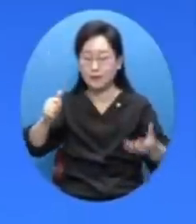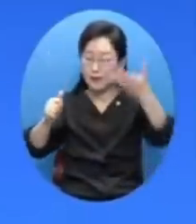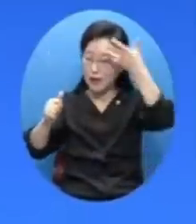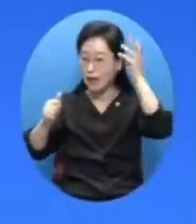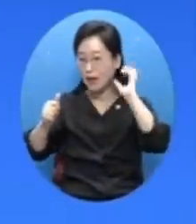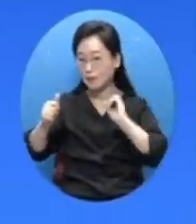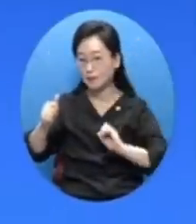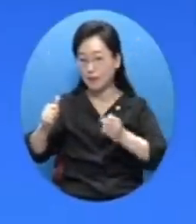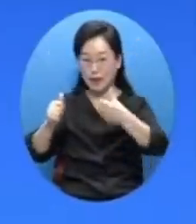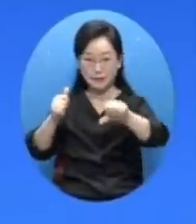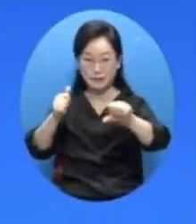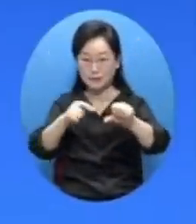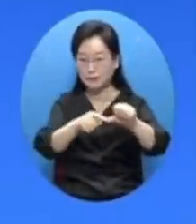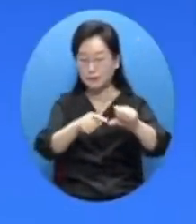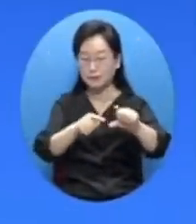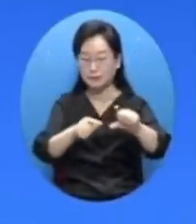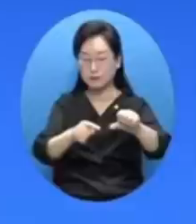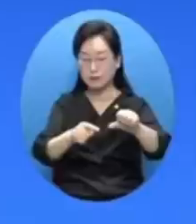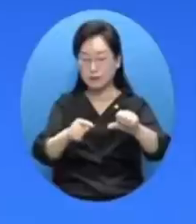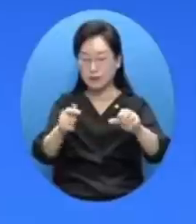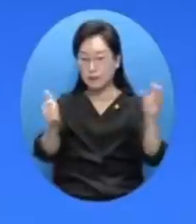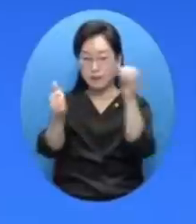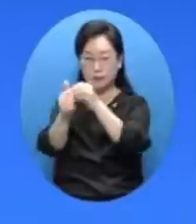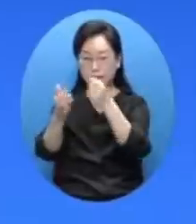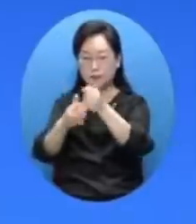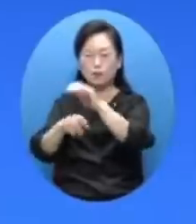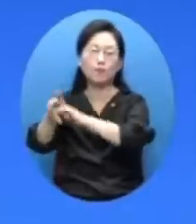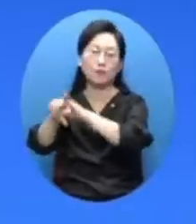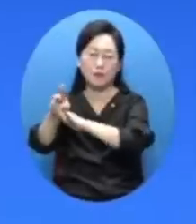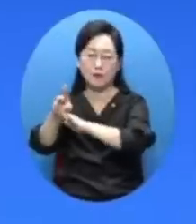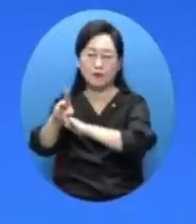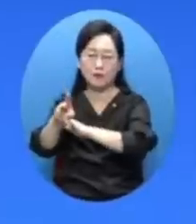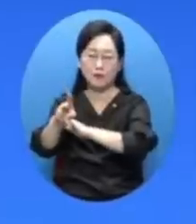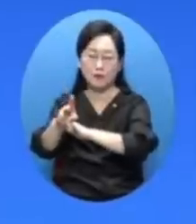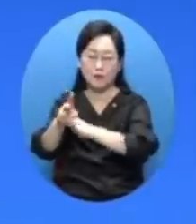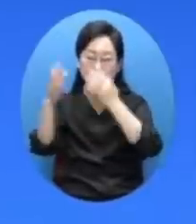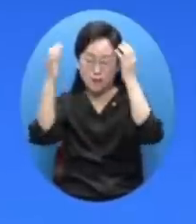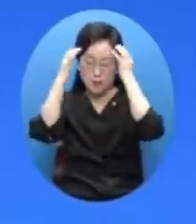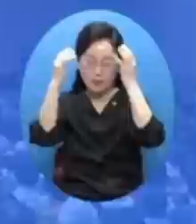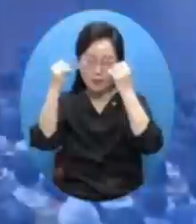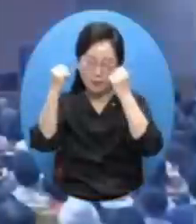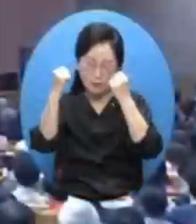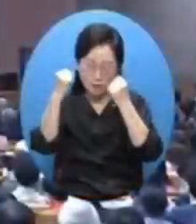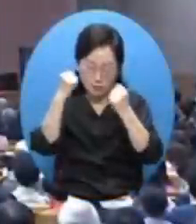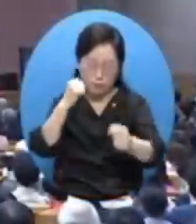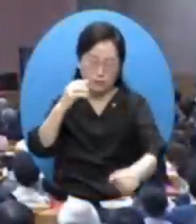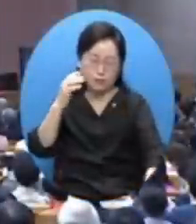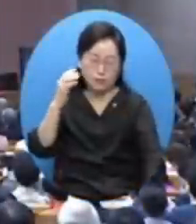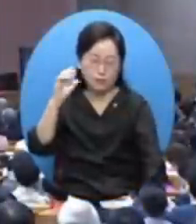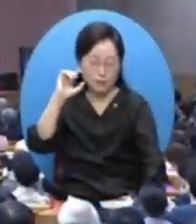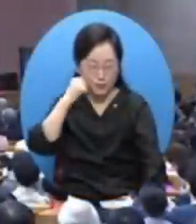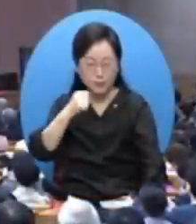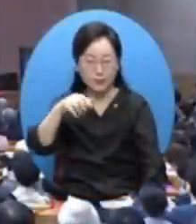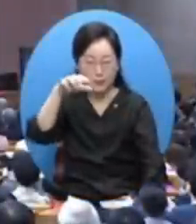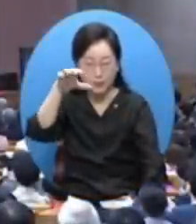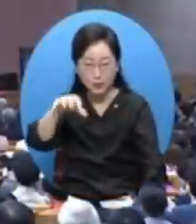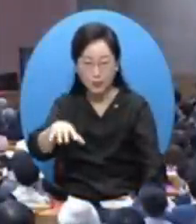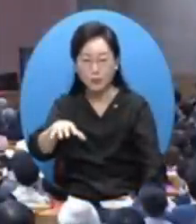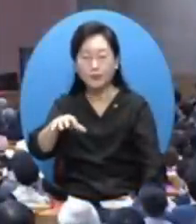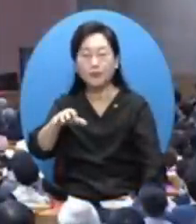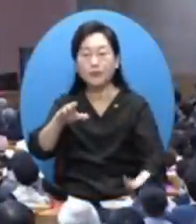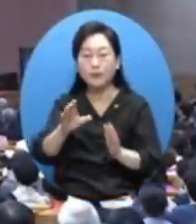방향으로 피난기를 올랐을 때 그가 당한 그 고난 앞에서 어려움 앞에서 하나님 앞에요 가지고